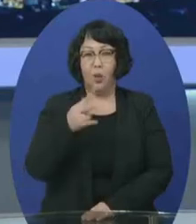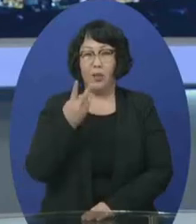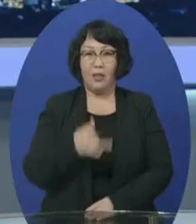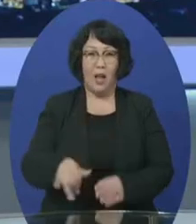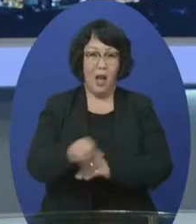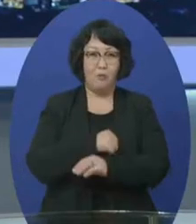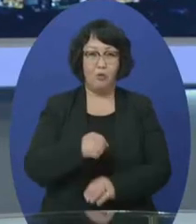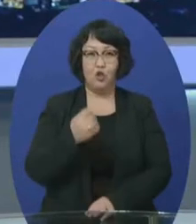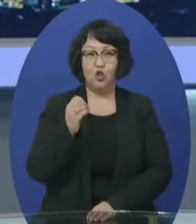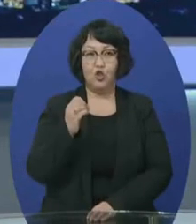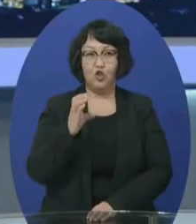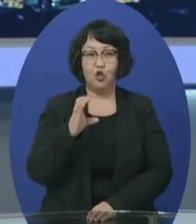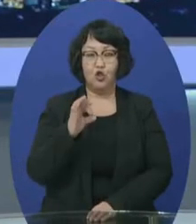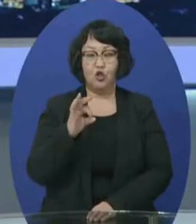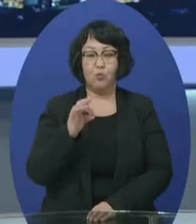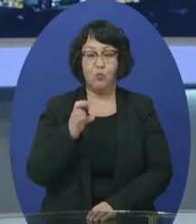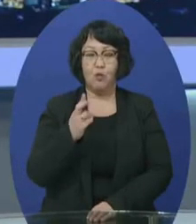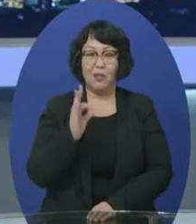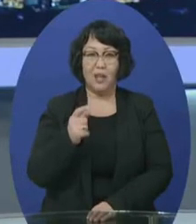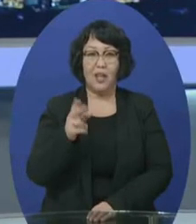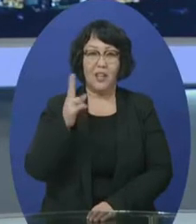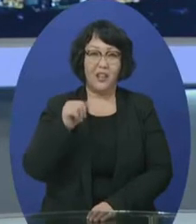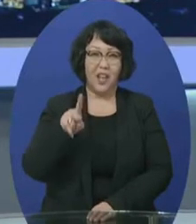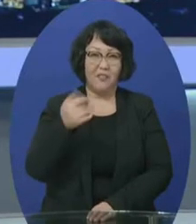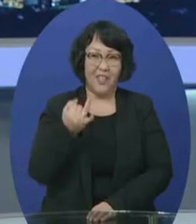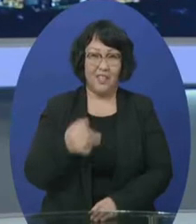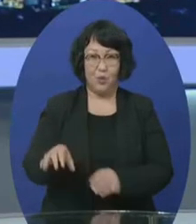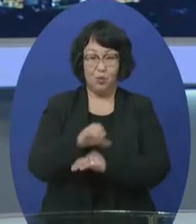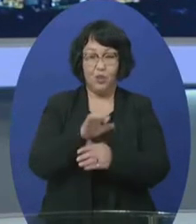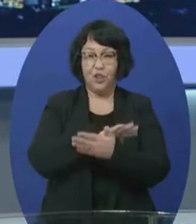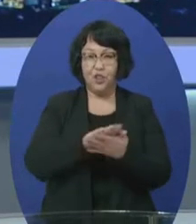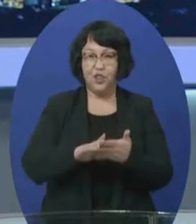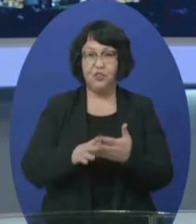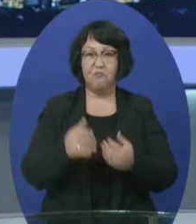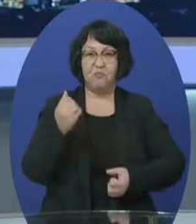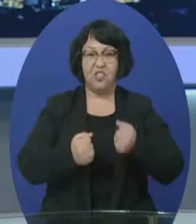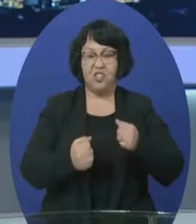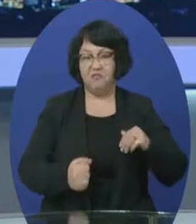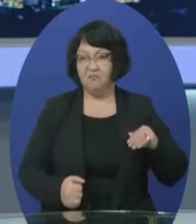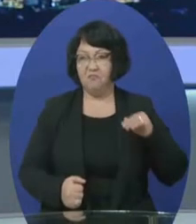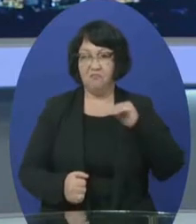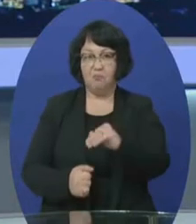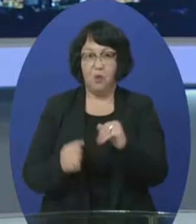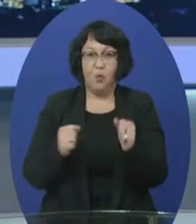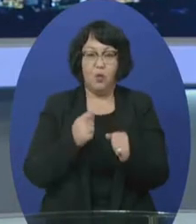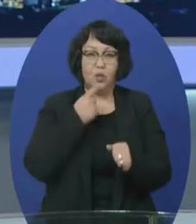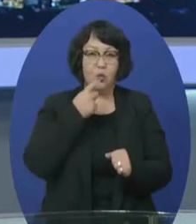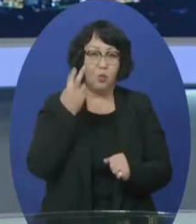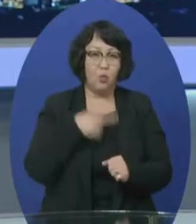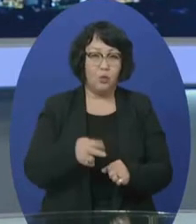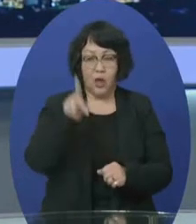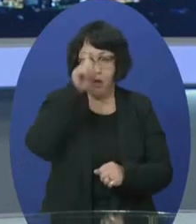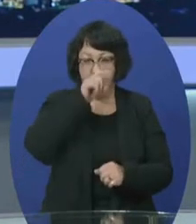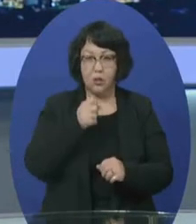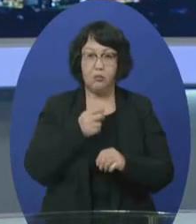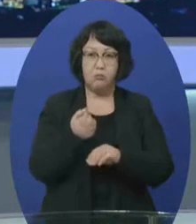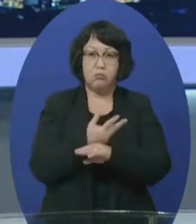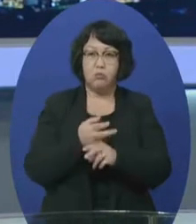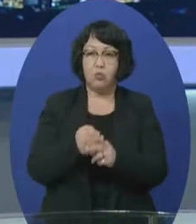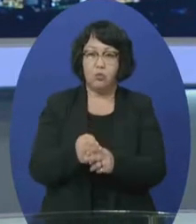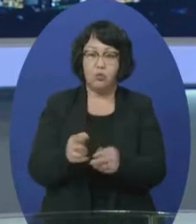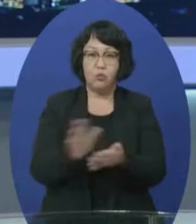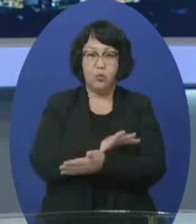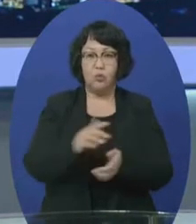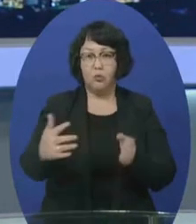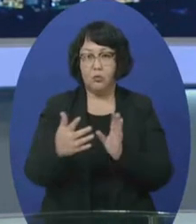Есөнбулаг Дарви сумын эрүүл мэндийн төвд шинэ автомашинтай боллоо. Ингэснээр үйлчлэл хүндрээд байгаа энэ цаг үед эмнэлгийн тусламжийг иргэдэд шуурхай өргөх боломж